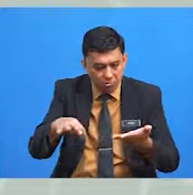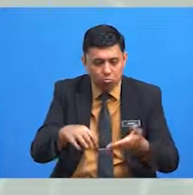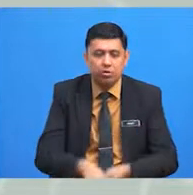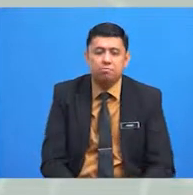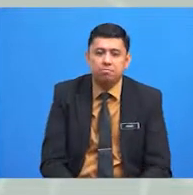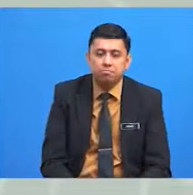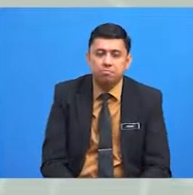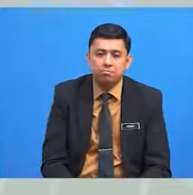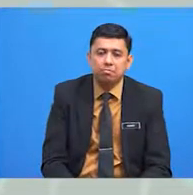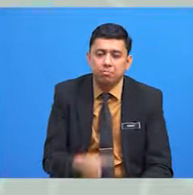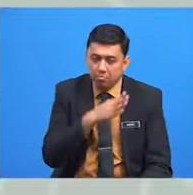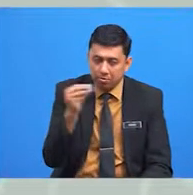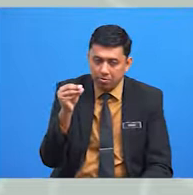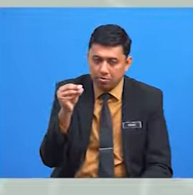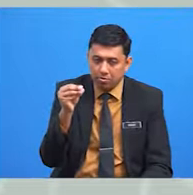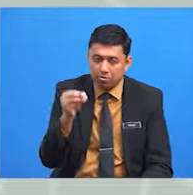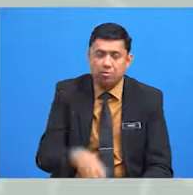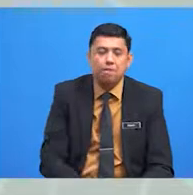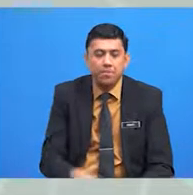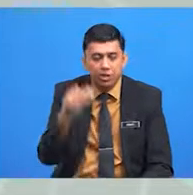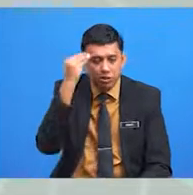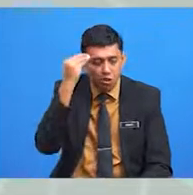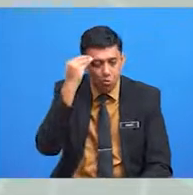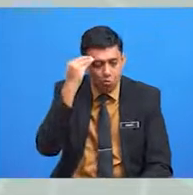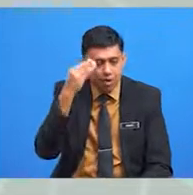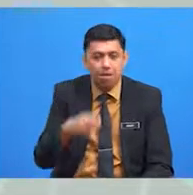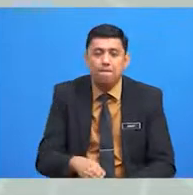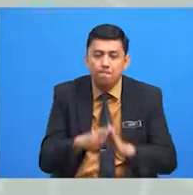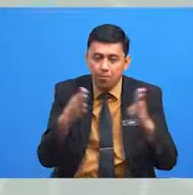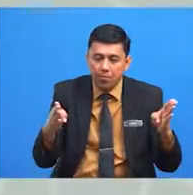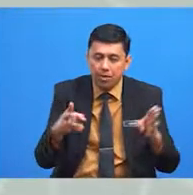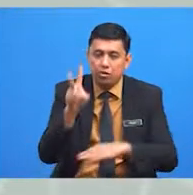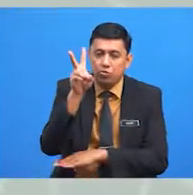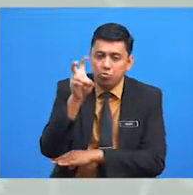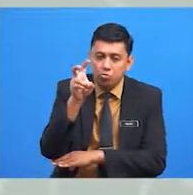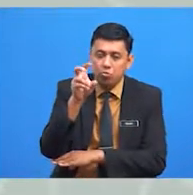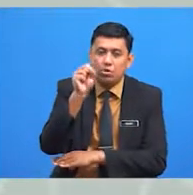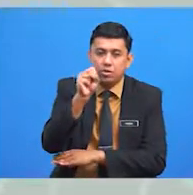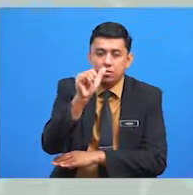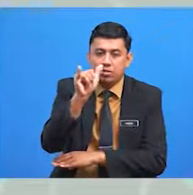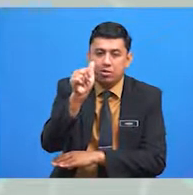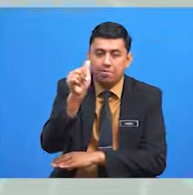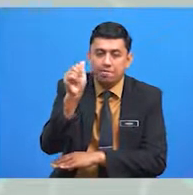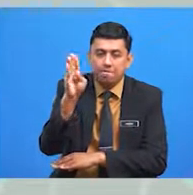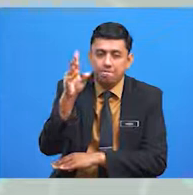dia. Dan Kitab Pengetahuan Bahasa yang dihasilkan pada 20 Syakban tahun